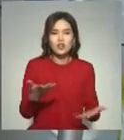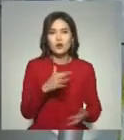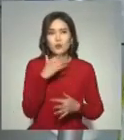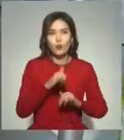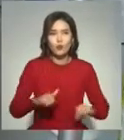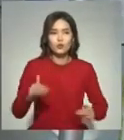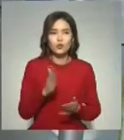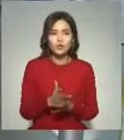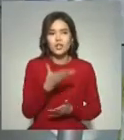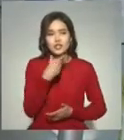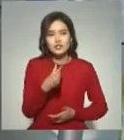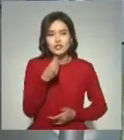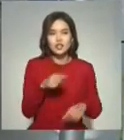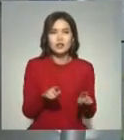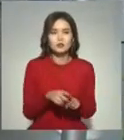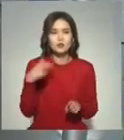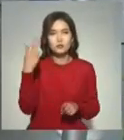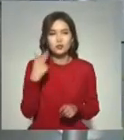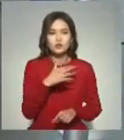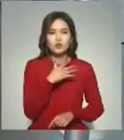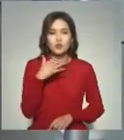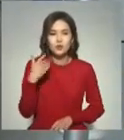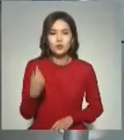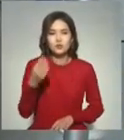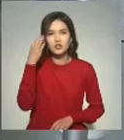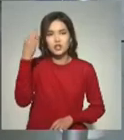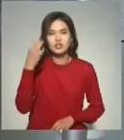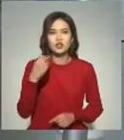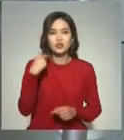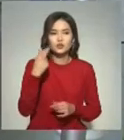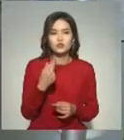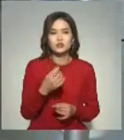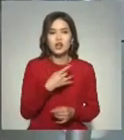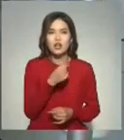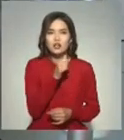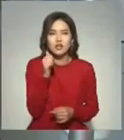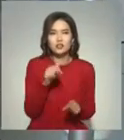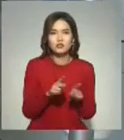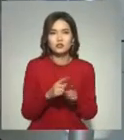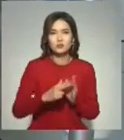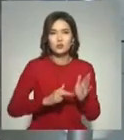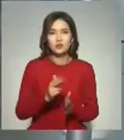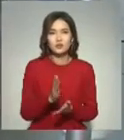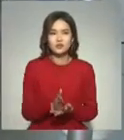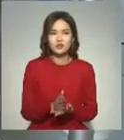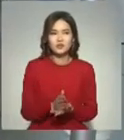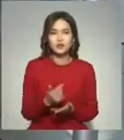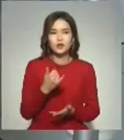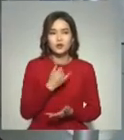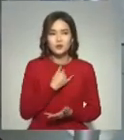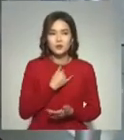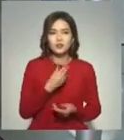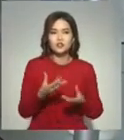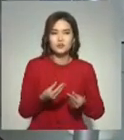Олар сән ретінде боятады. Көбісі шаштарына түскен ақты жасыру үшін боятады. Менің шашымдағы жоқ, мен сән